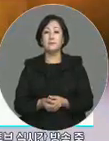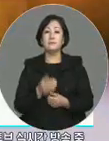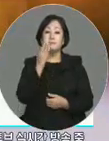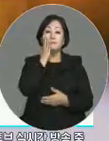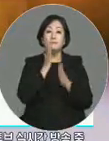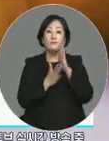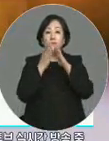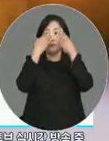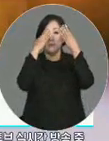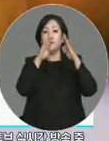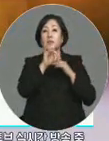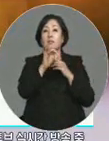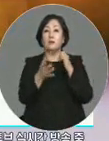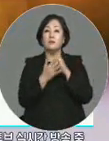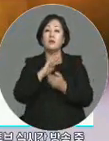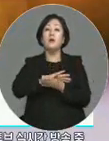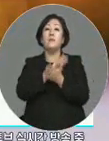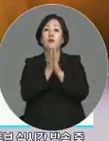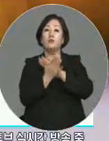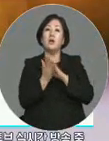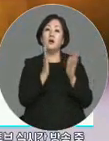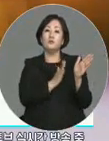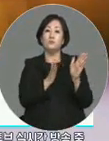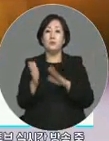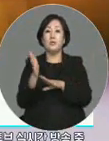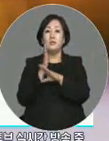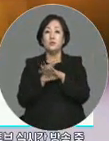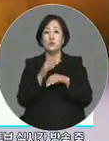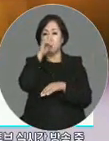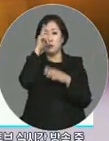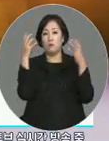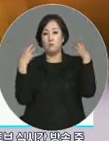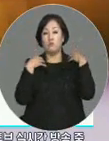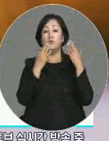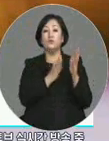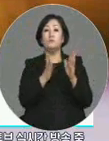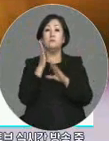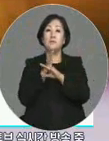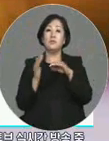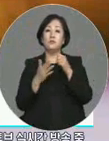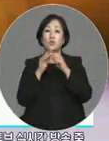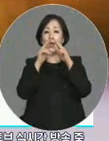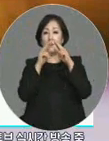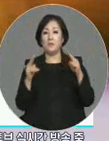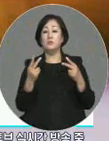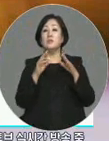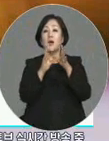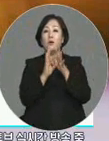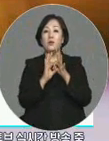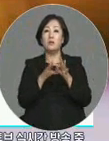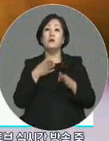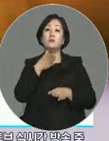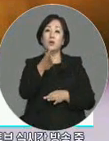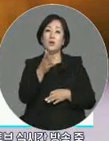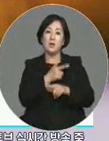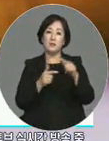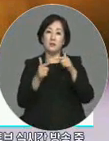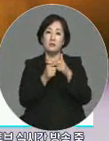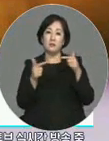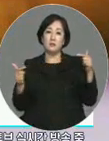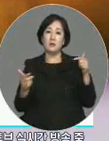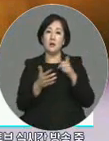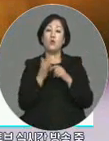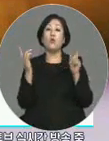울산 지역 대학들이 잇따라 변화를 추진하고 있습니다. 정부 방침에 따라 반도체 관련 학과 강화,